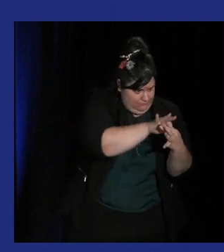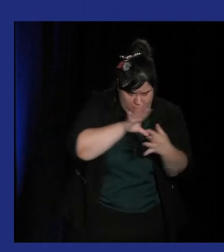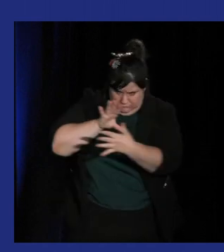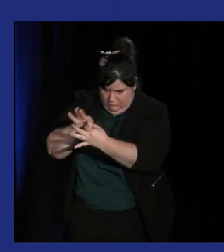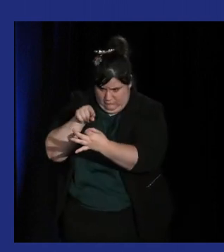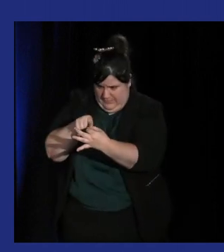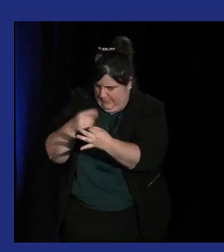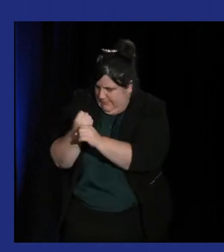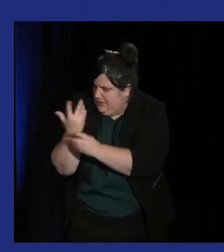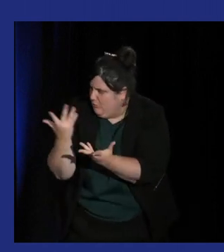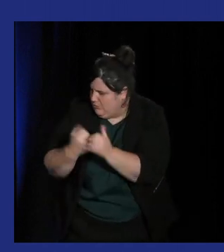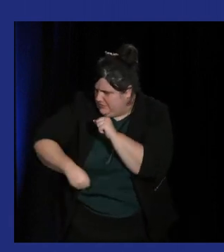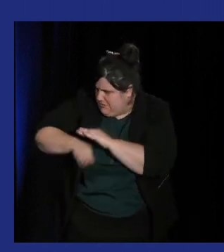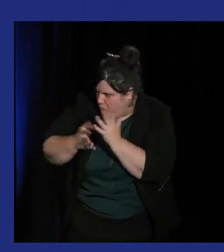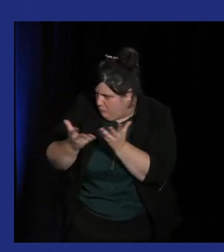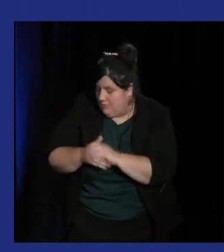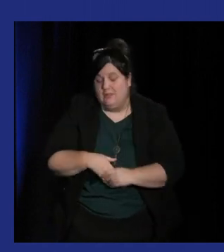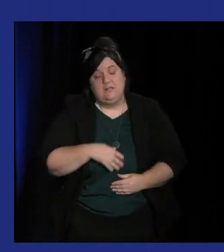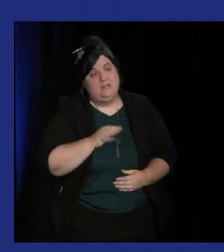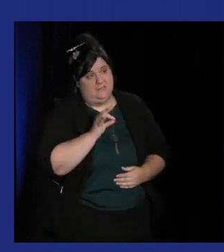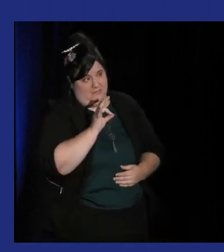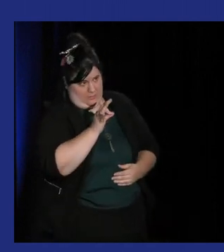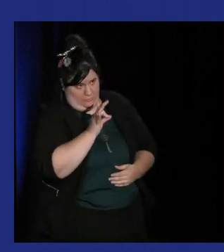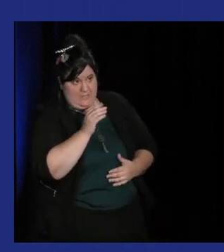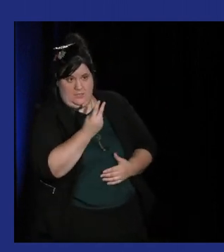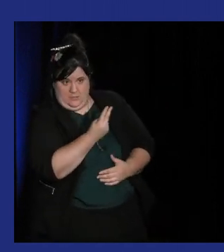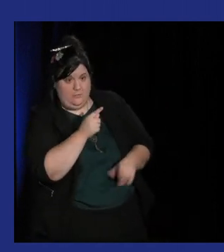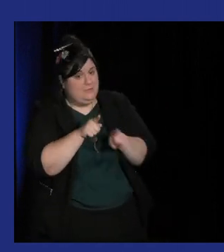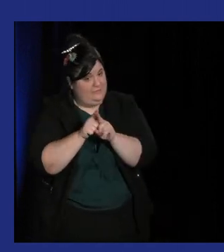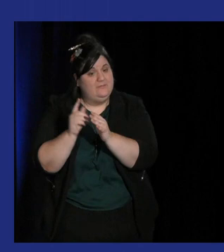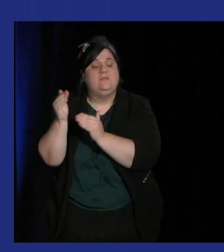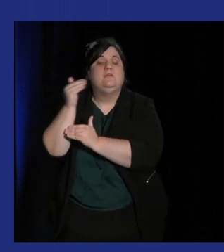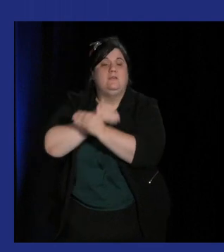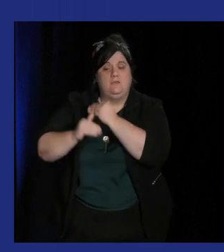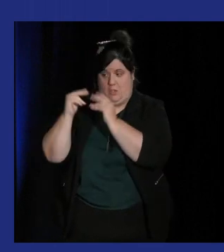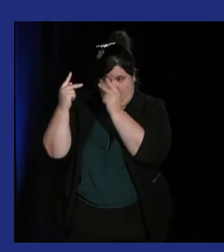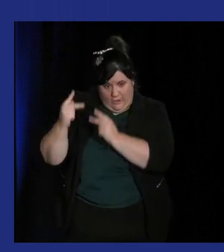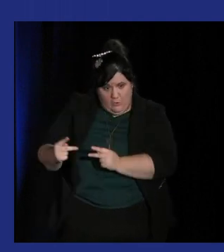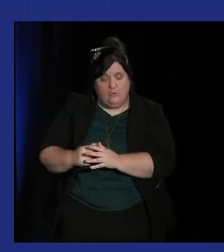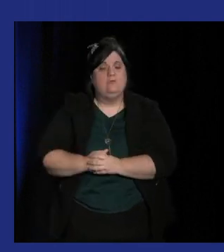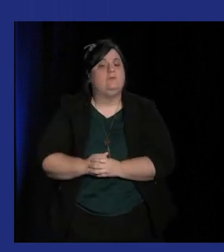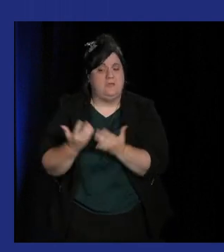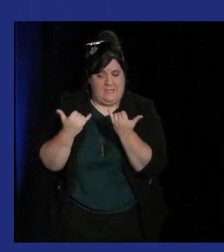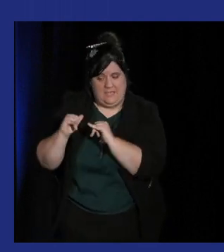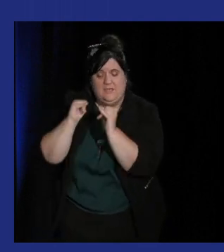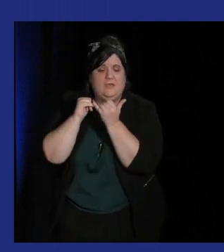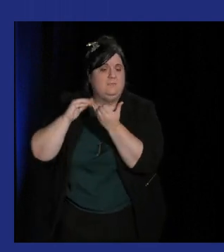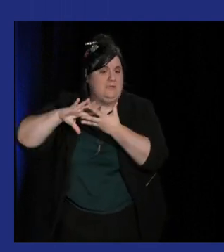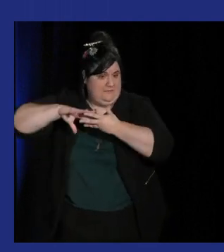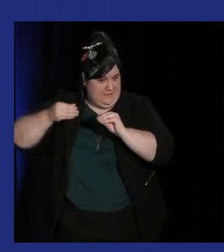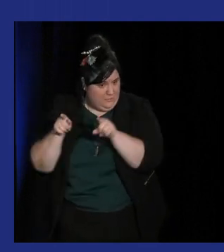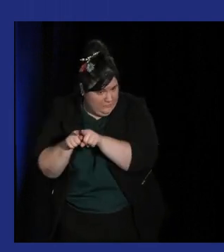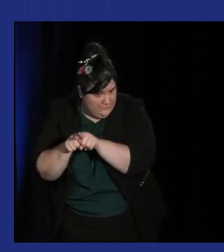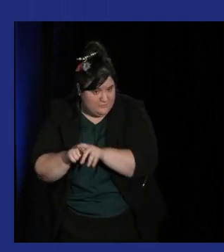développement au tout début il va y avoir aussi avec des programmeurs et des game designers aussi pour pour gérer aussi comment